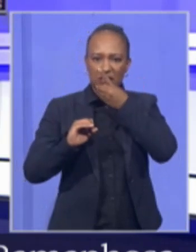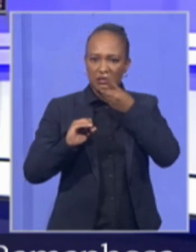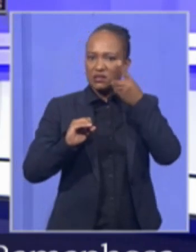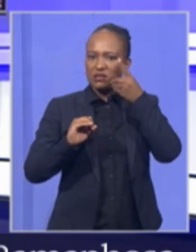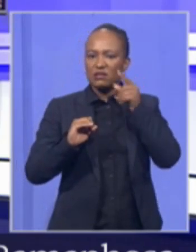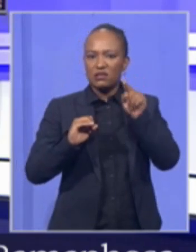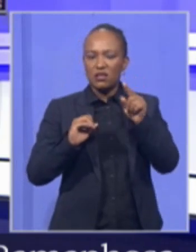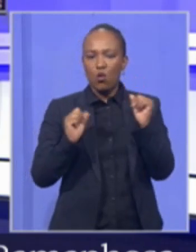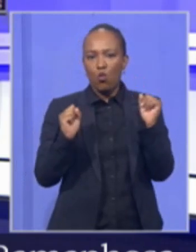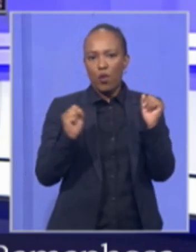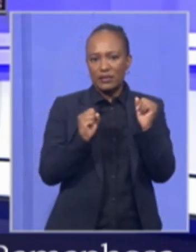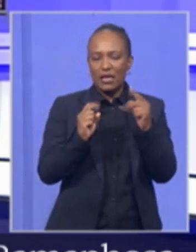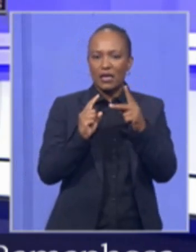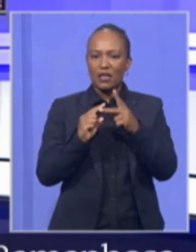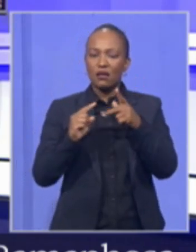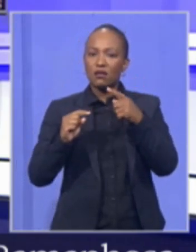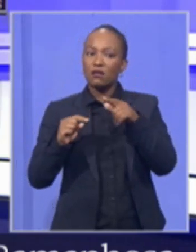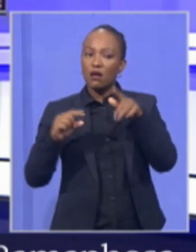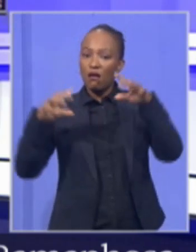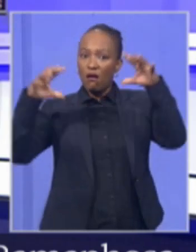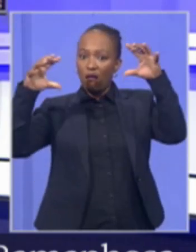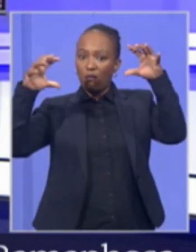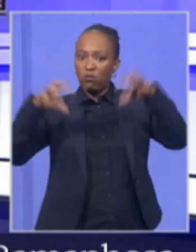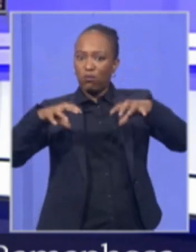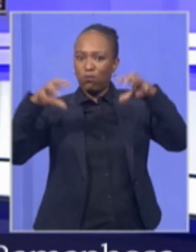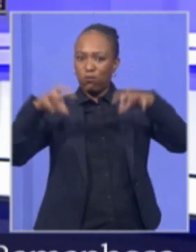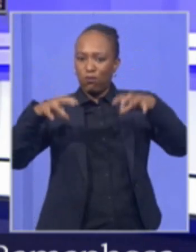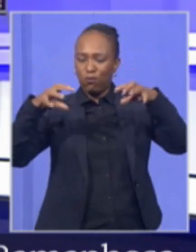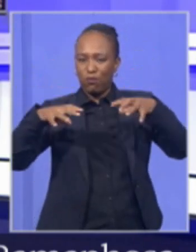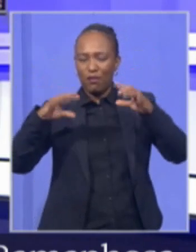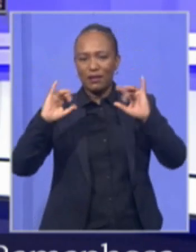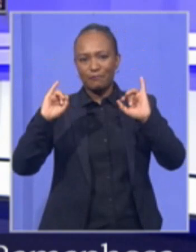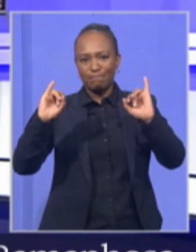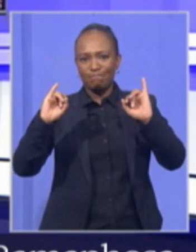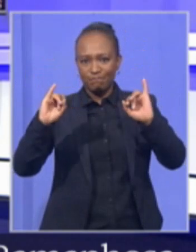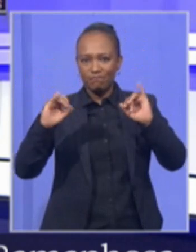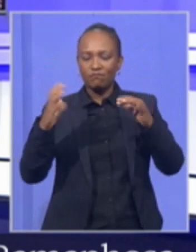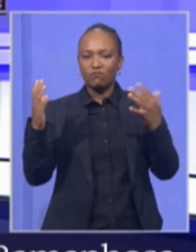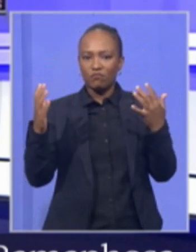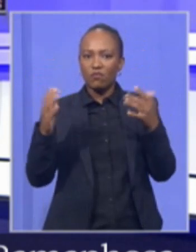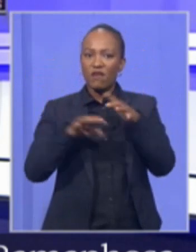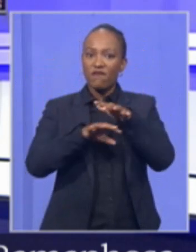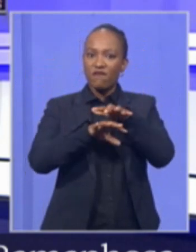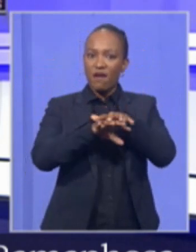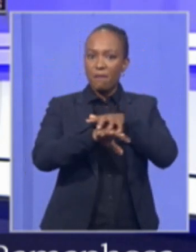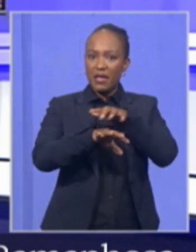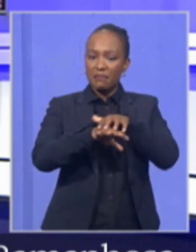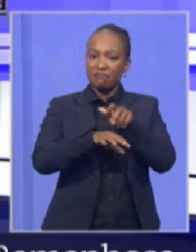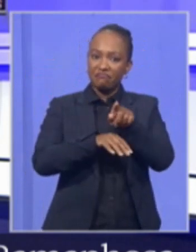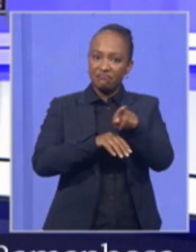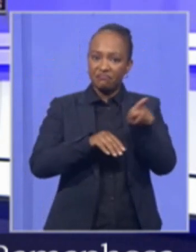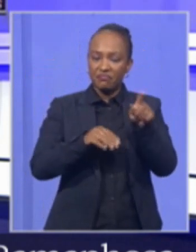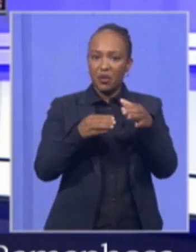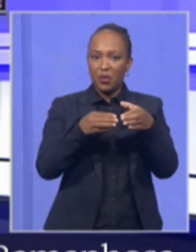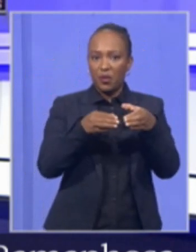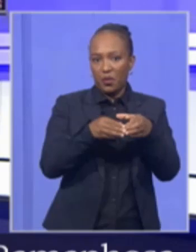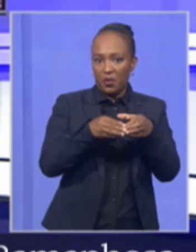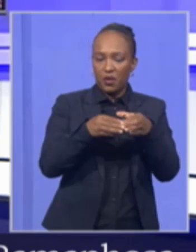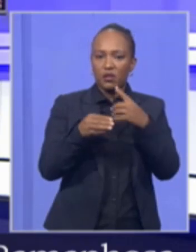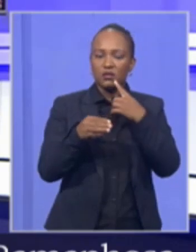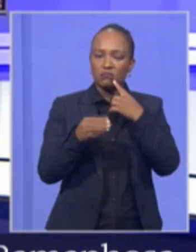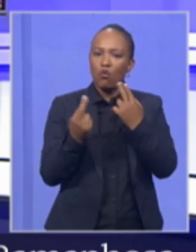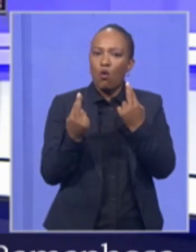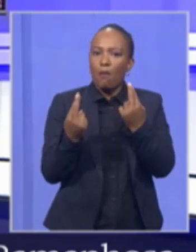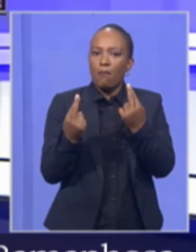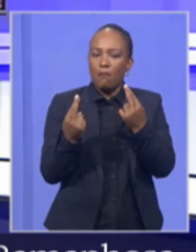sa lehlabula le pula ye ntši mathomong a ngwaga wo. Balemi bao ba sa ithutago go tšwara phaga ba na le kgolofelo ya gore mopresidente Cyril